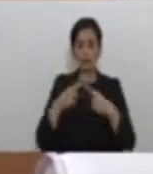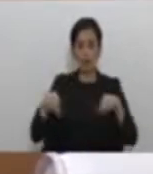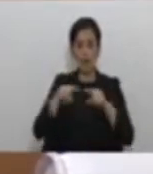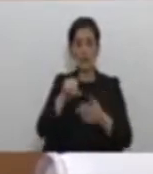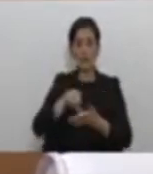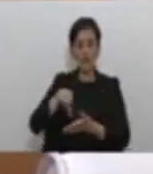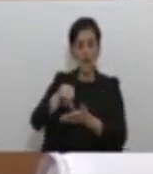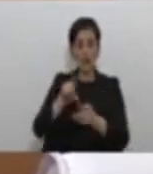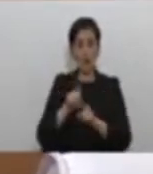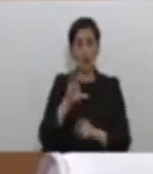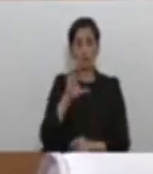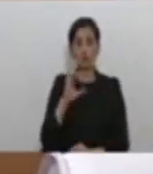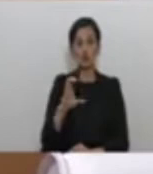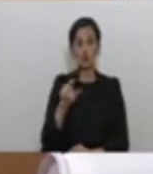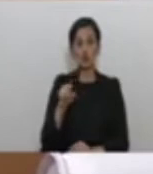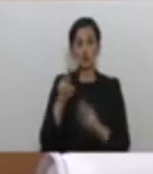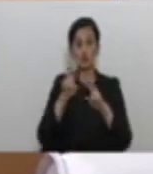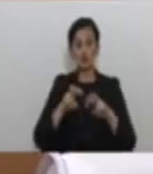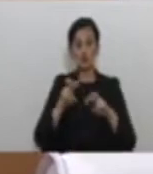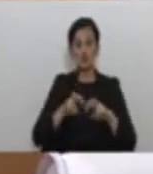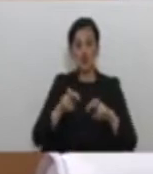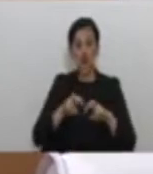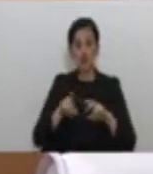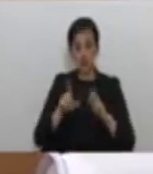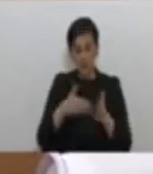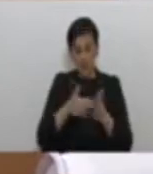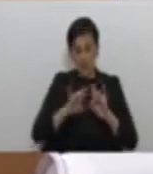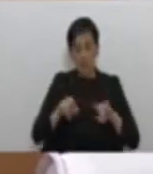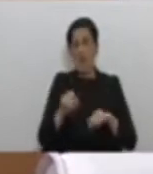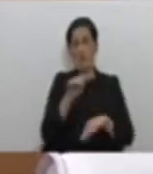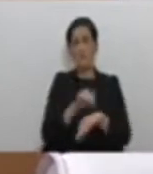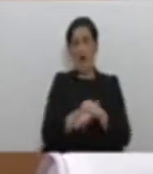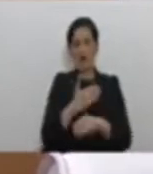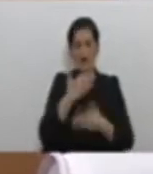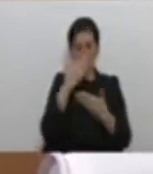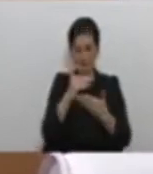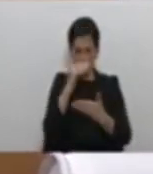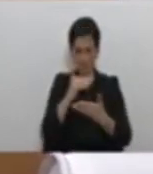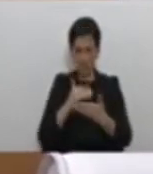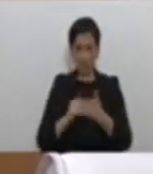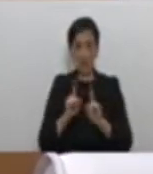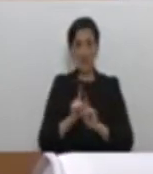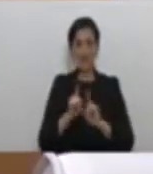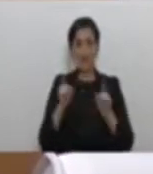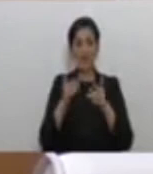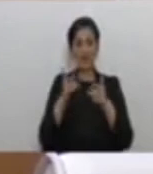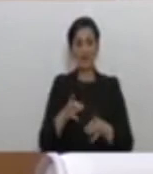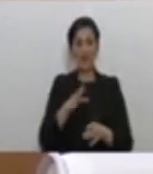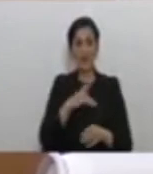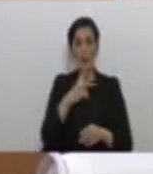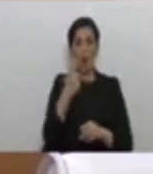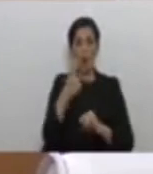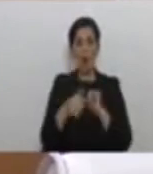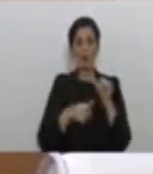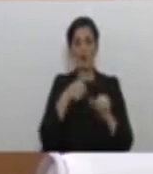წარმომადგენლებსაც. სუსის განსახილველ ანგარიში კი ამ ფაქტთან დაკავშირებით ვკითხულობთ, რომ განსაკუთრებით დამაზიანებელი იყო 2021-ში